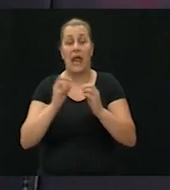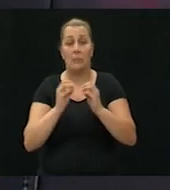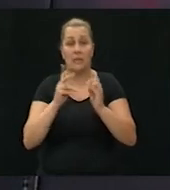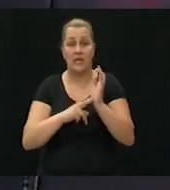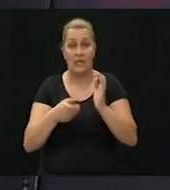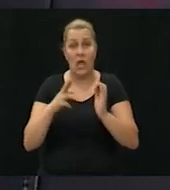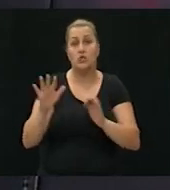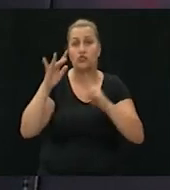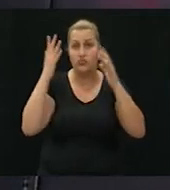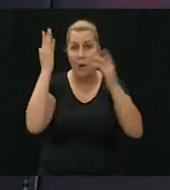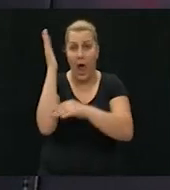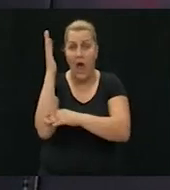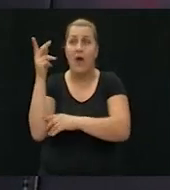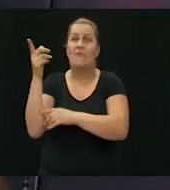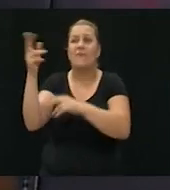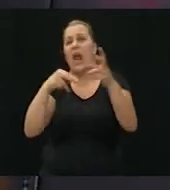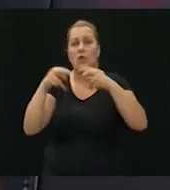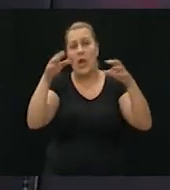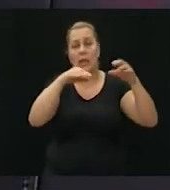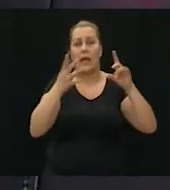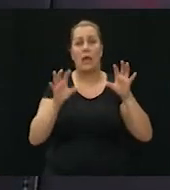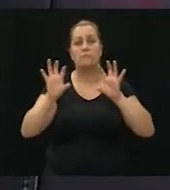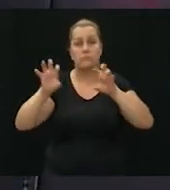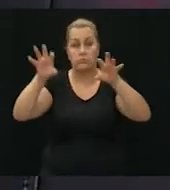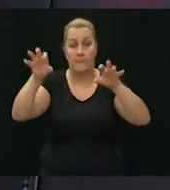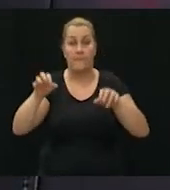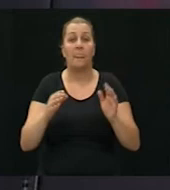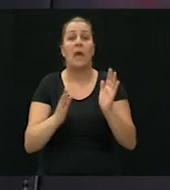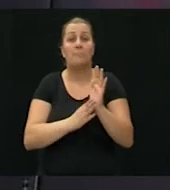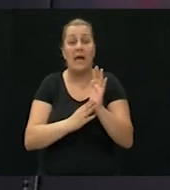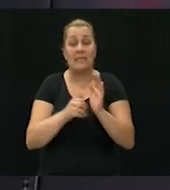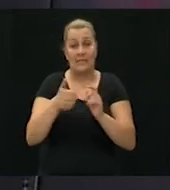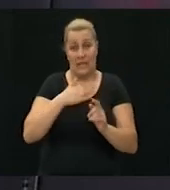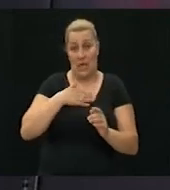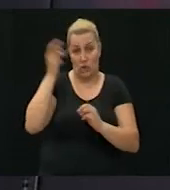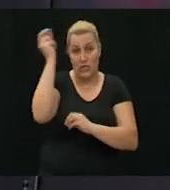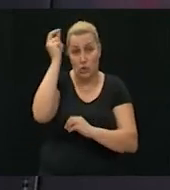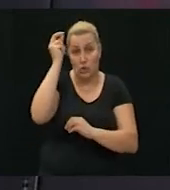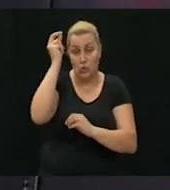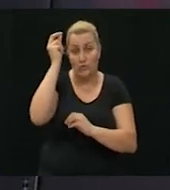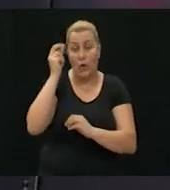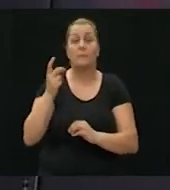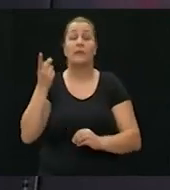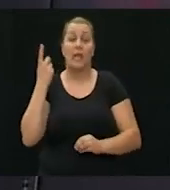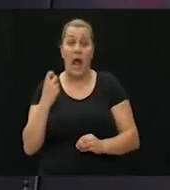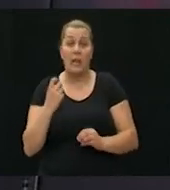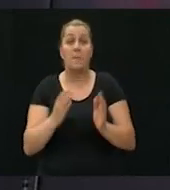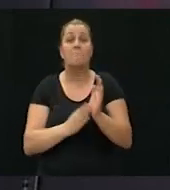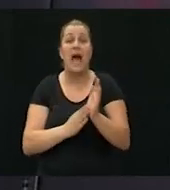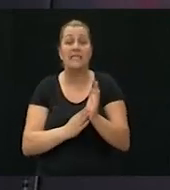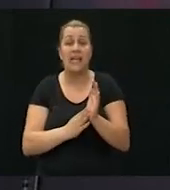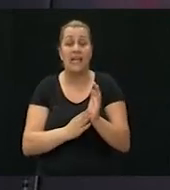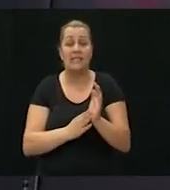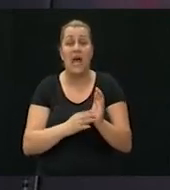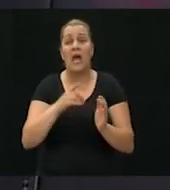šumi vraćanje nekih položaja. Maslenica je upravo jedno iskustvo naše. Ali Maslenica, neki je